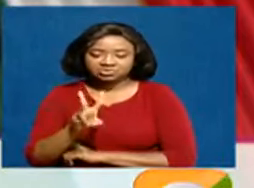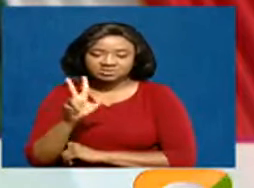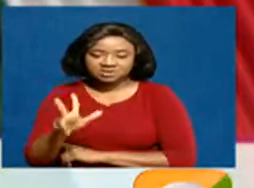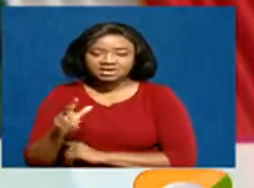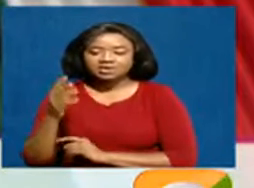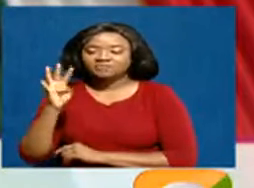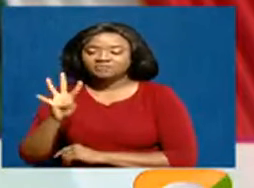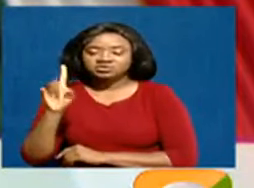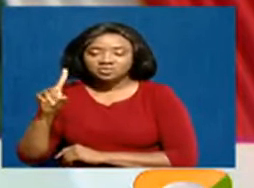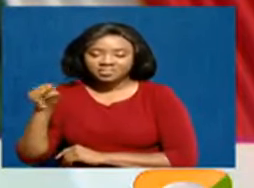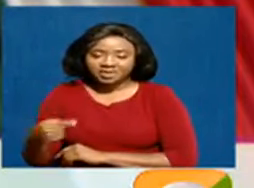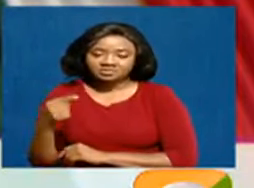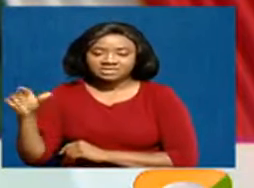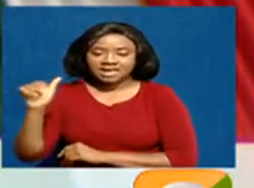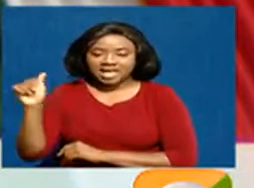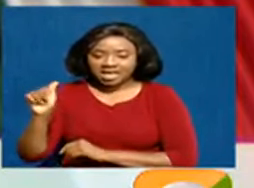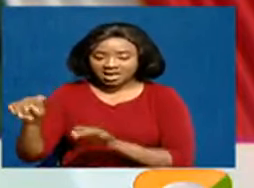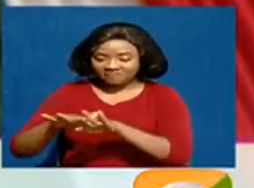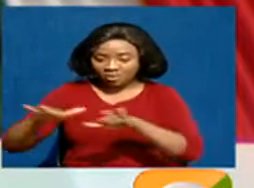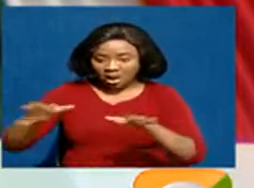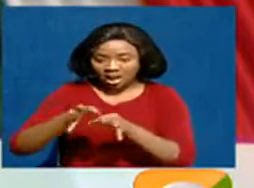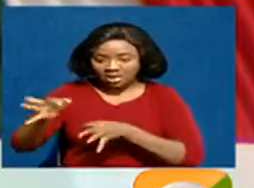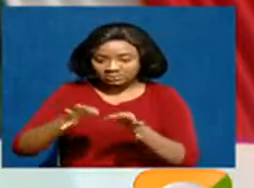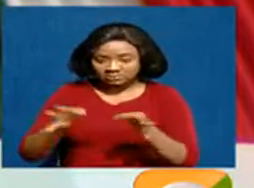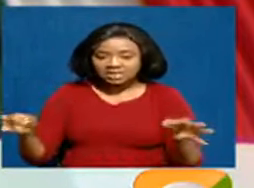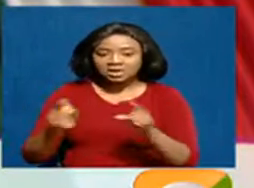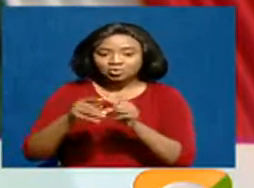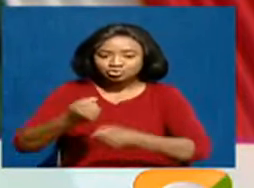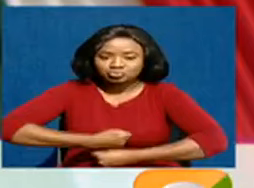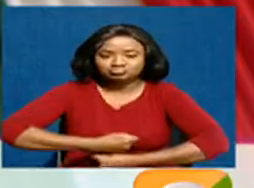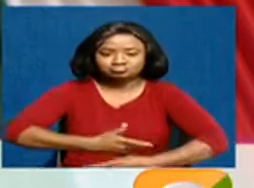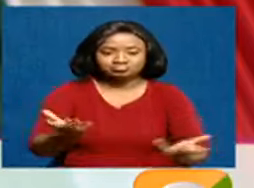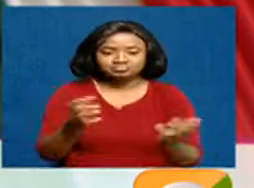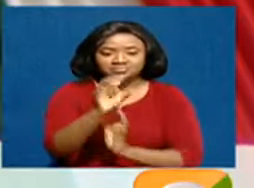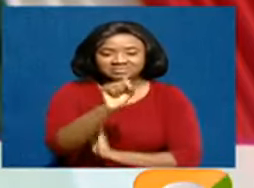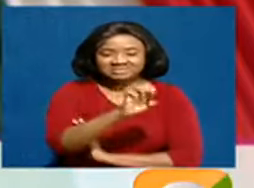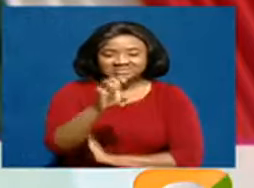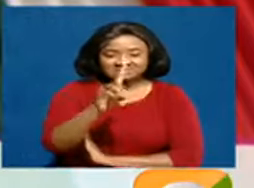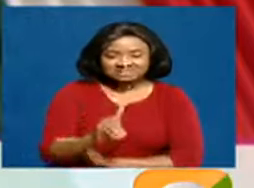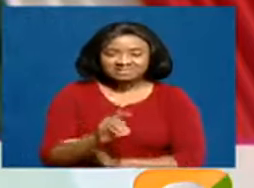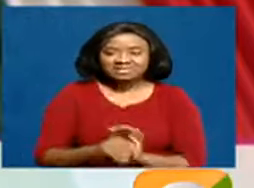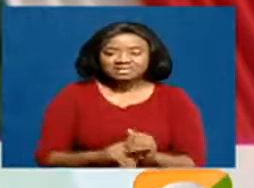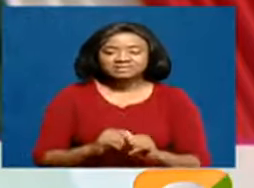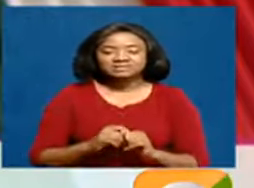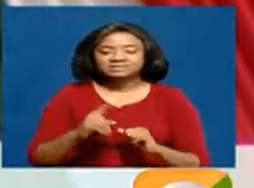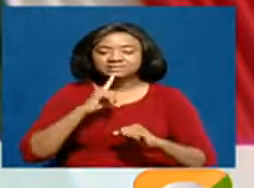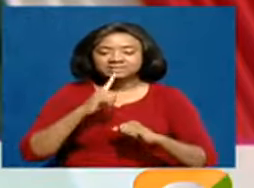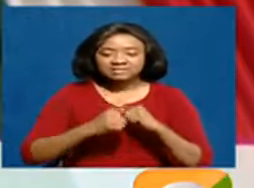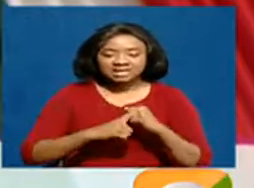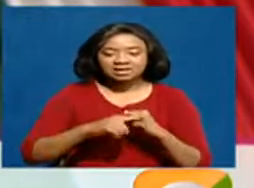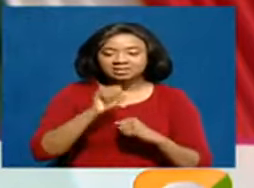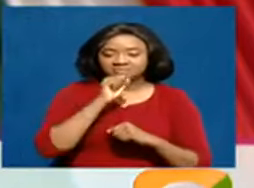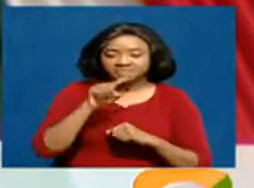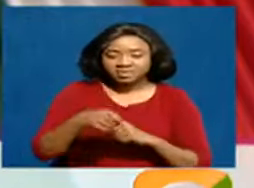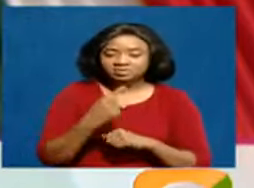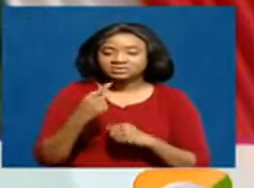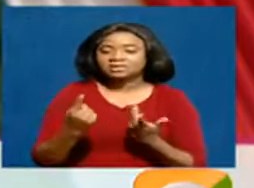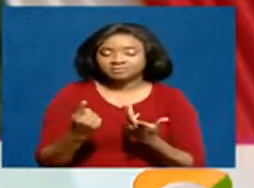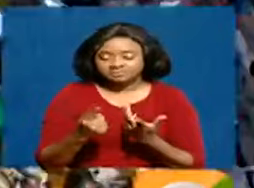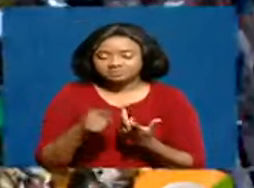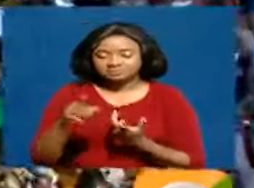distributing 15,700 kilos of seed to farmers in Busia among the 24 counties that are